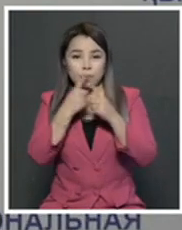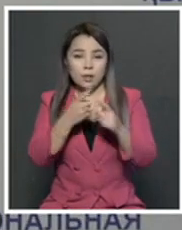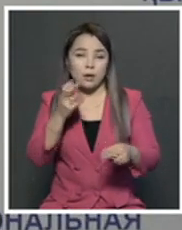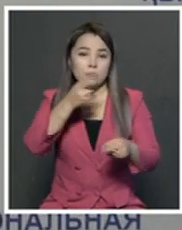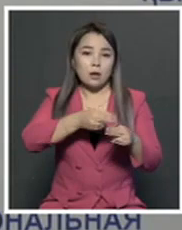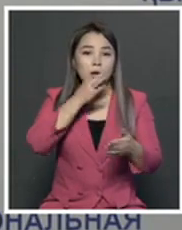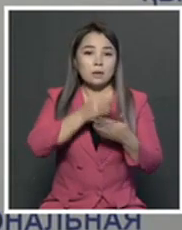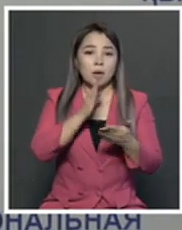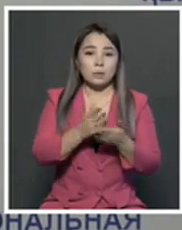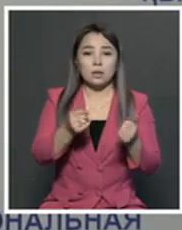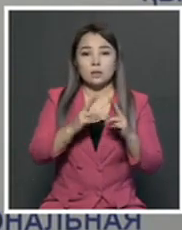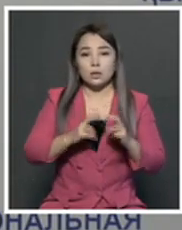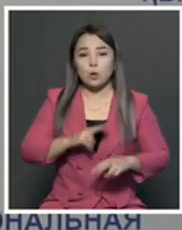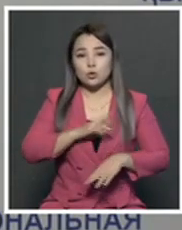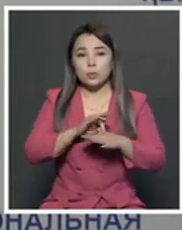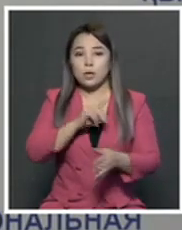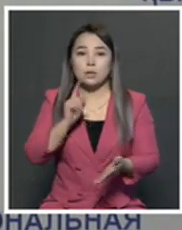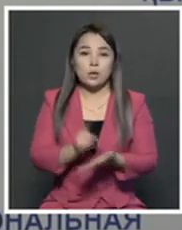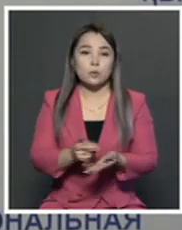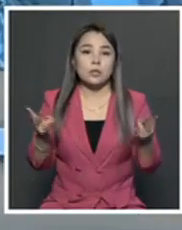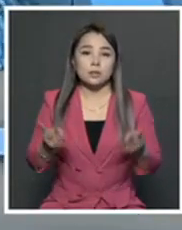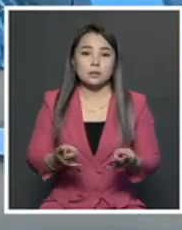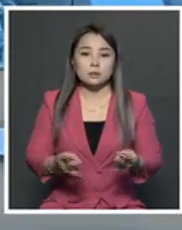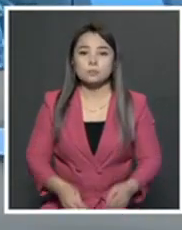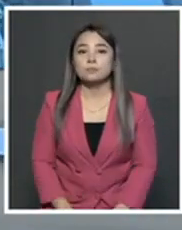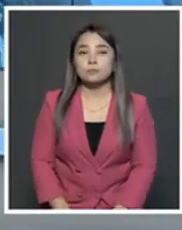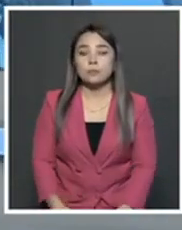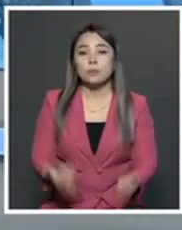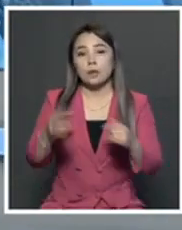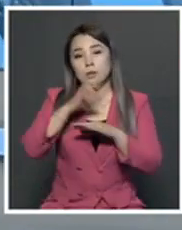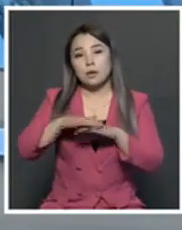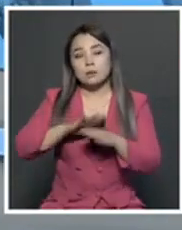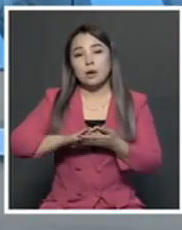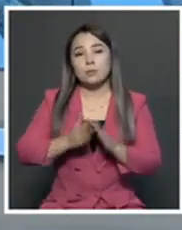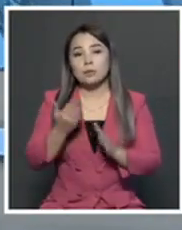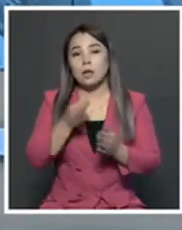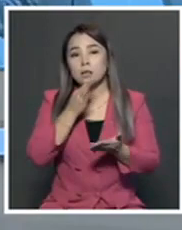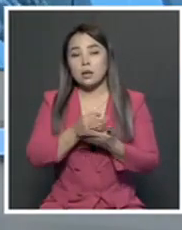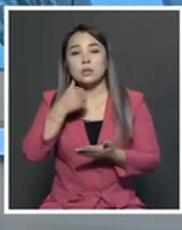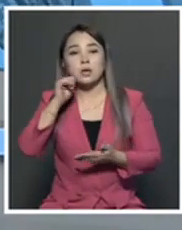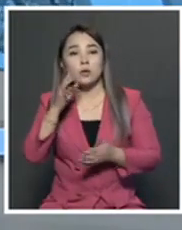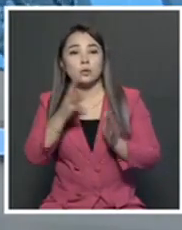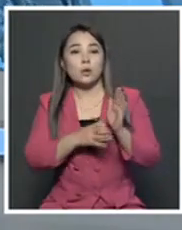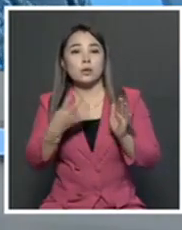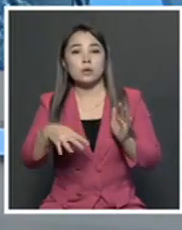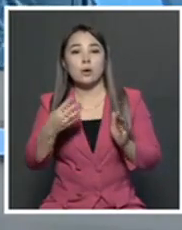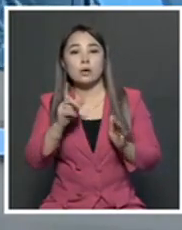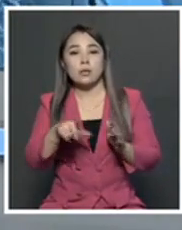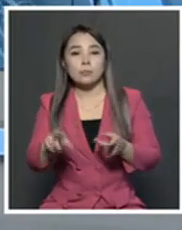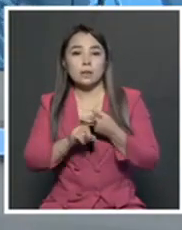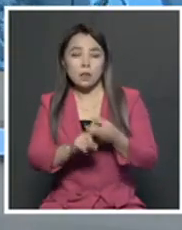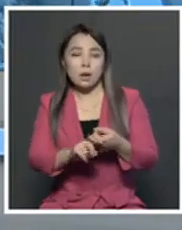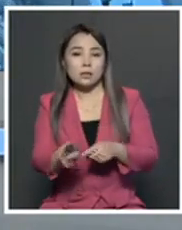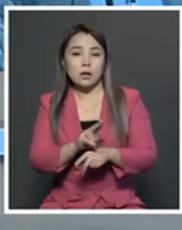жіберілді. Ресми түрде тергеу жүргізілуі тиіс. Енді елдегі эпидахуалға тоқталсақ, кеше 944 адам